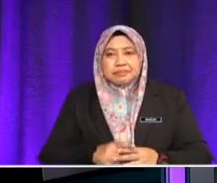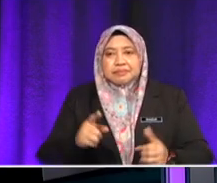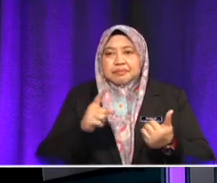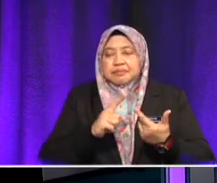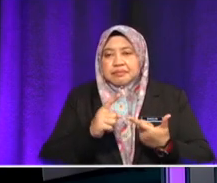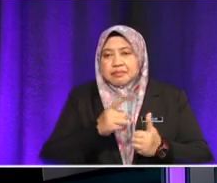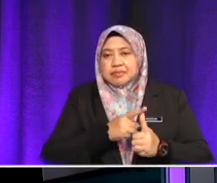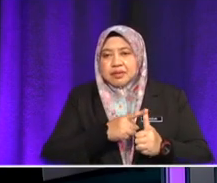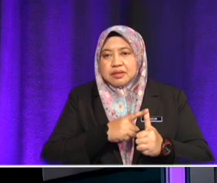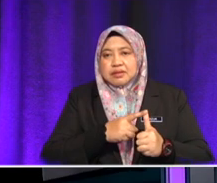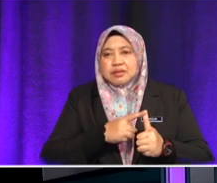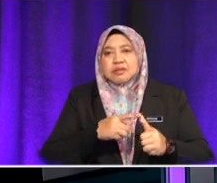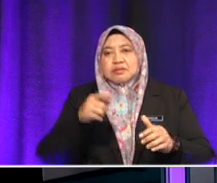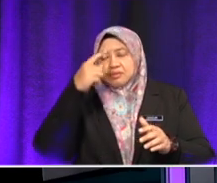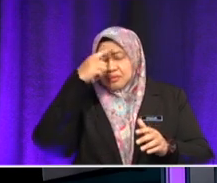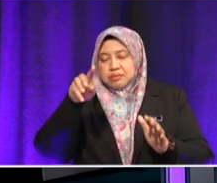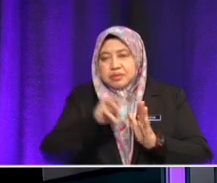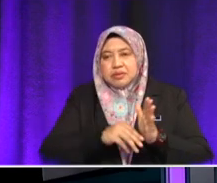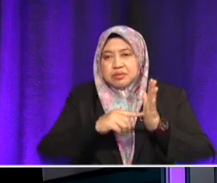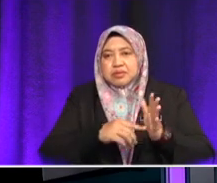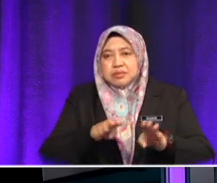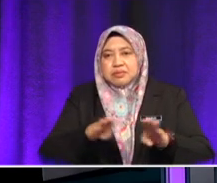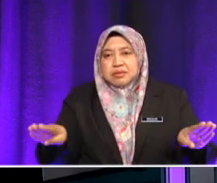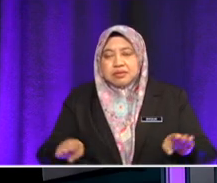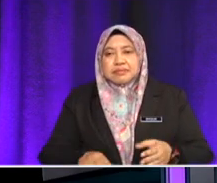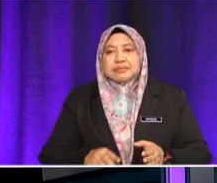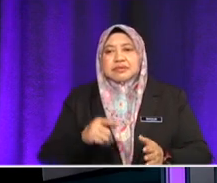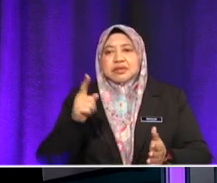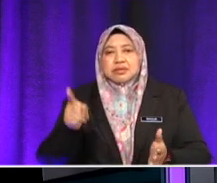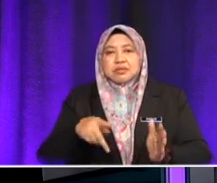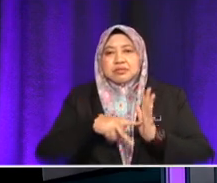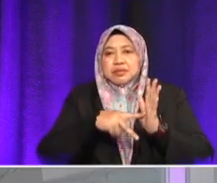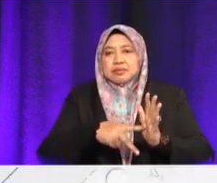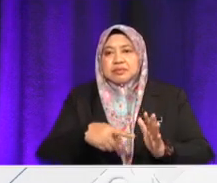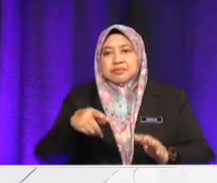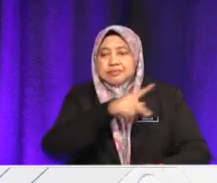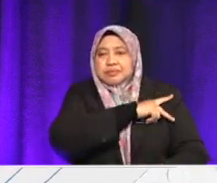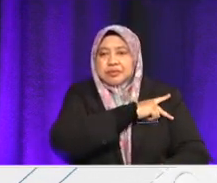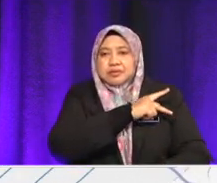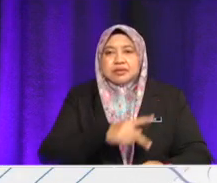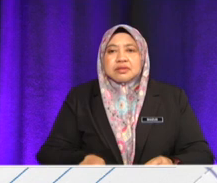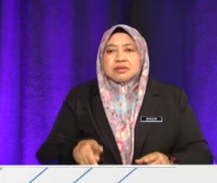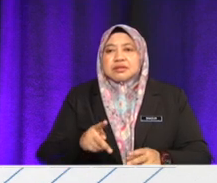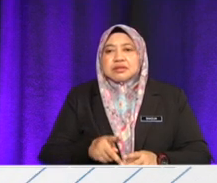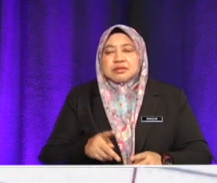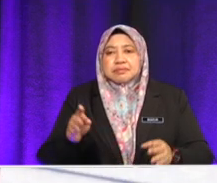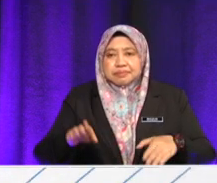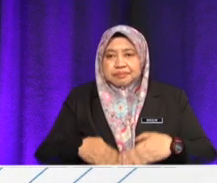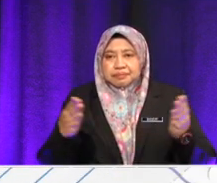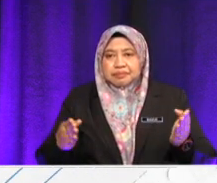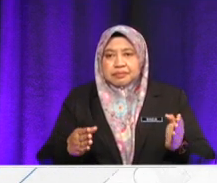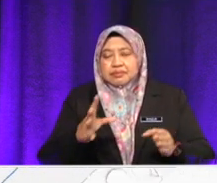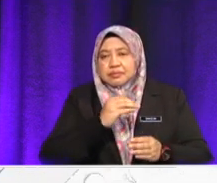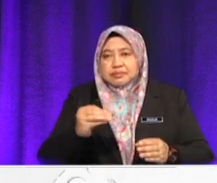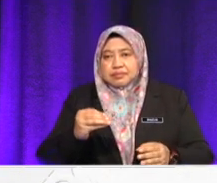untuk menunjukkan perbedaannya murid memamerkan tahap penguasaan bahasa dan kecakapan